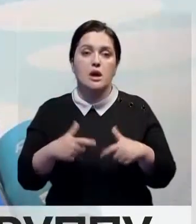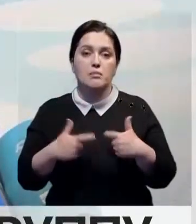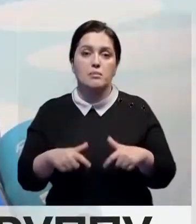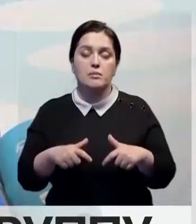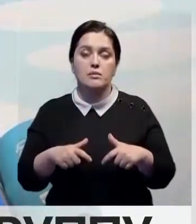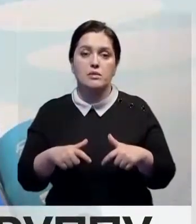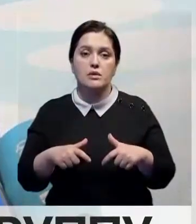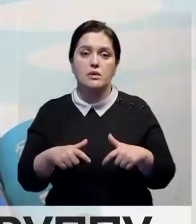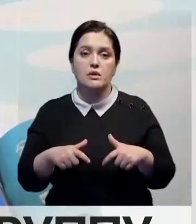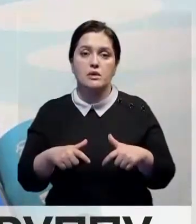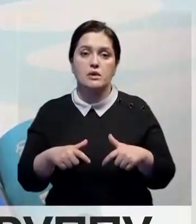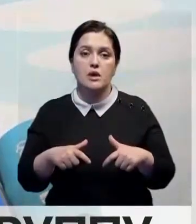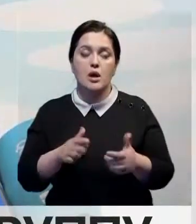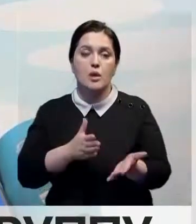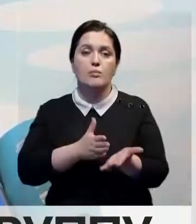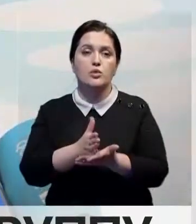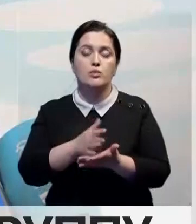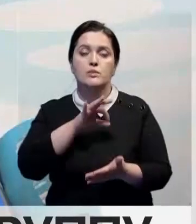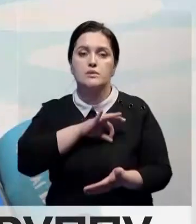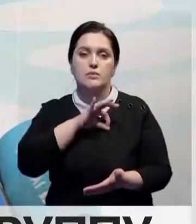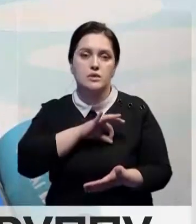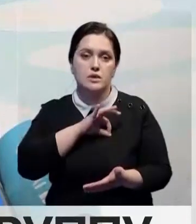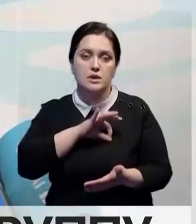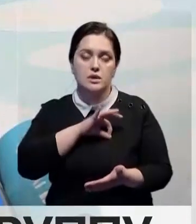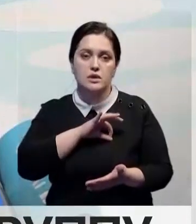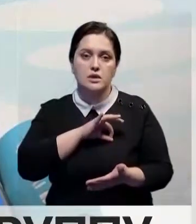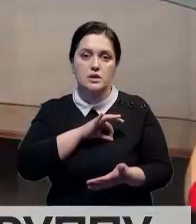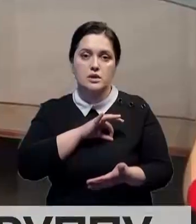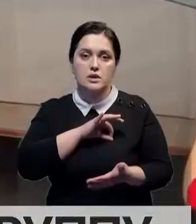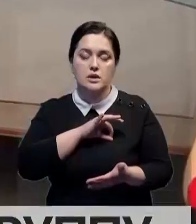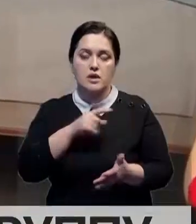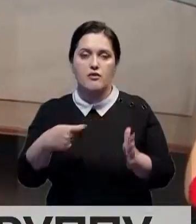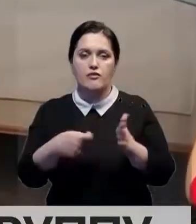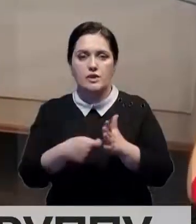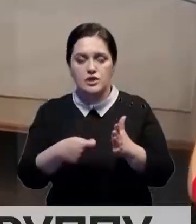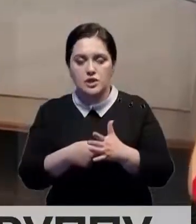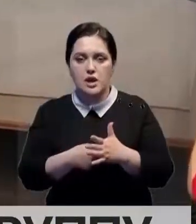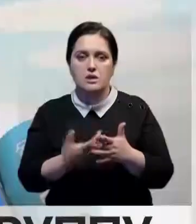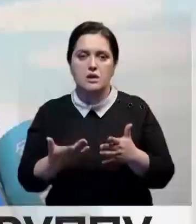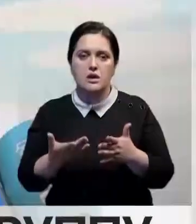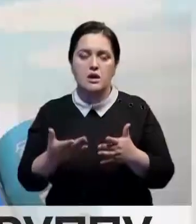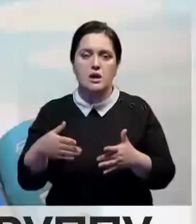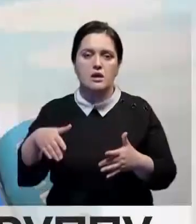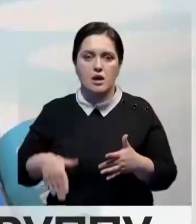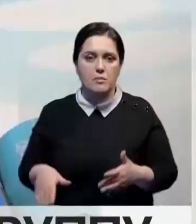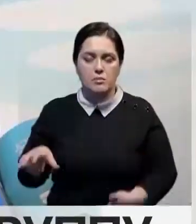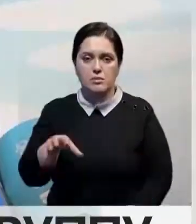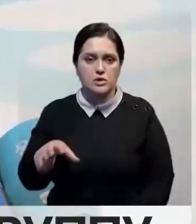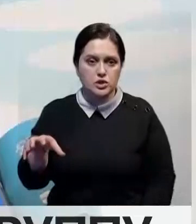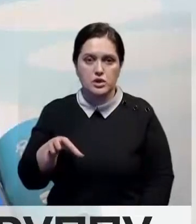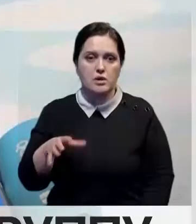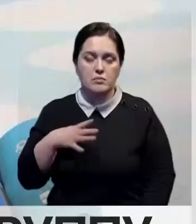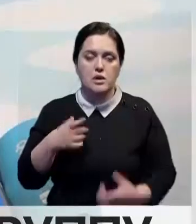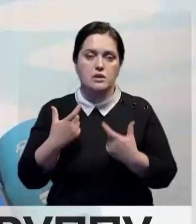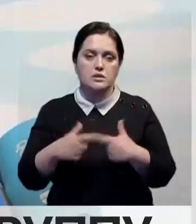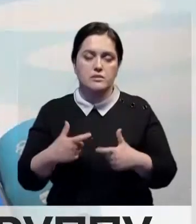садился путем использования тех самых уже флеш-карт, карманных мышек, сдавались